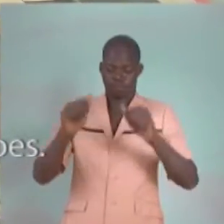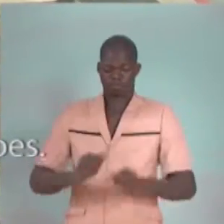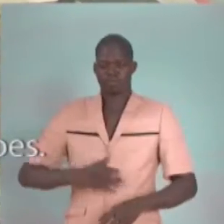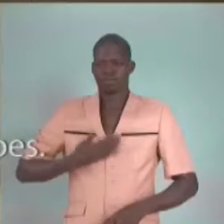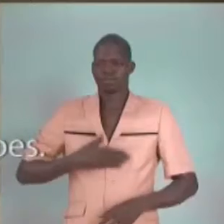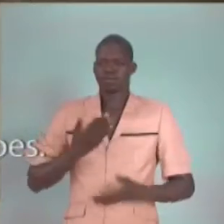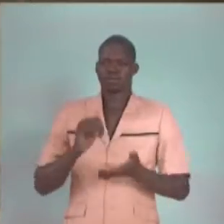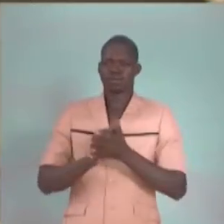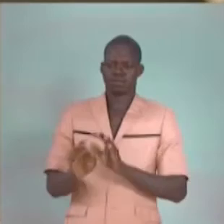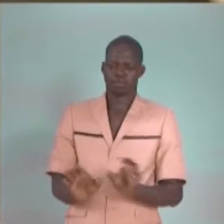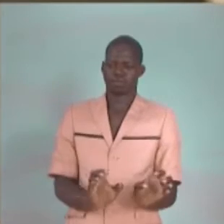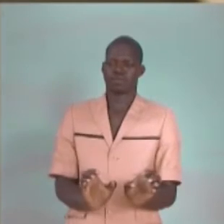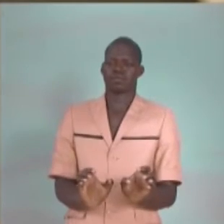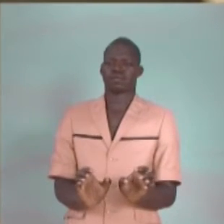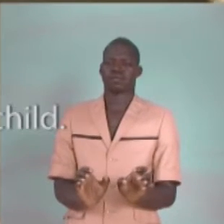le jouer de ce qu'il y a déjà.